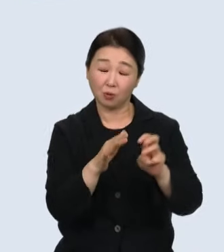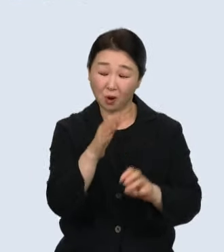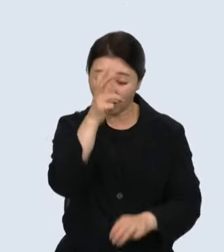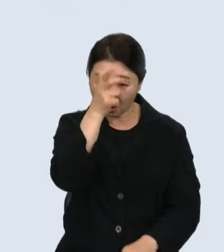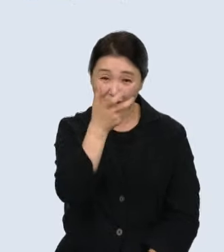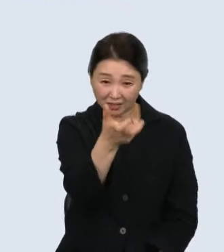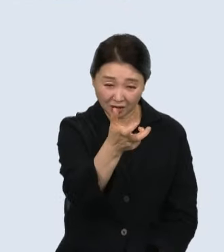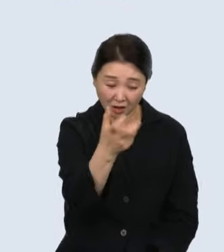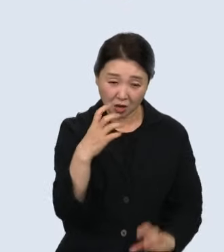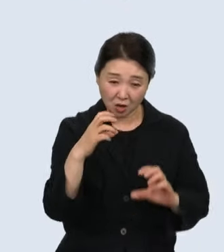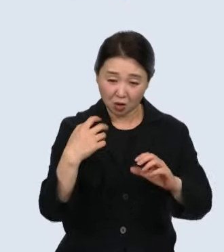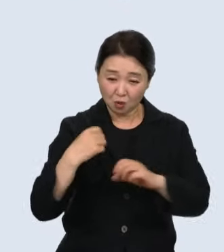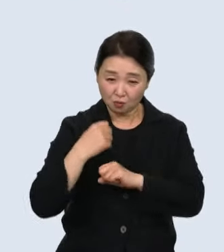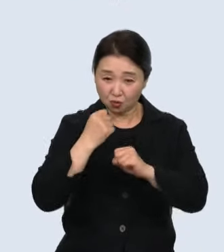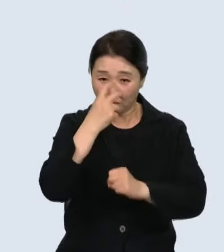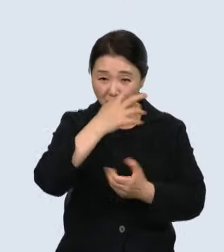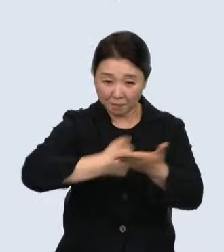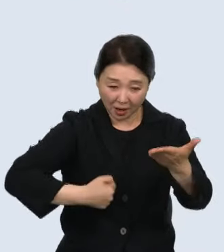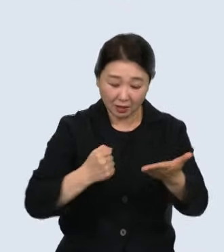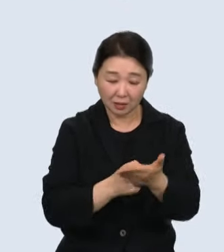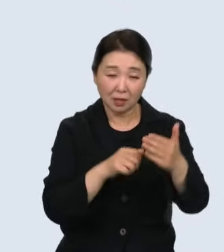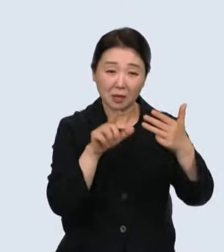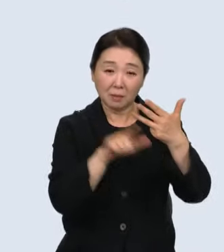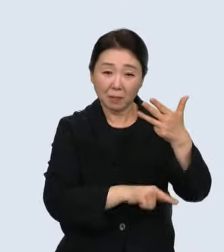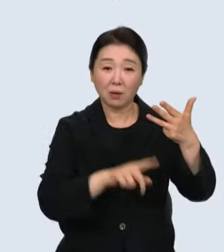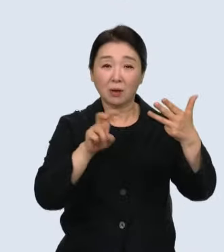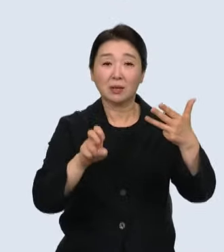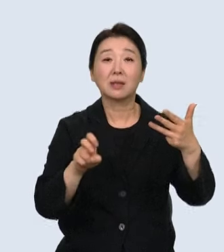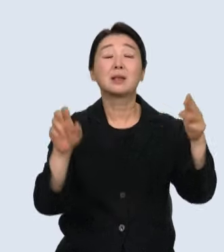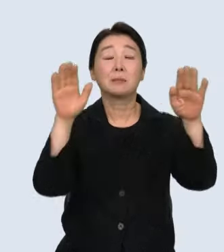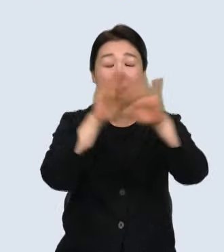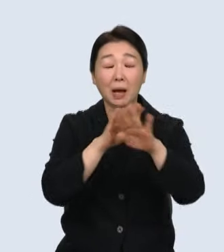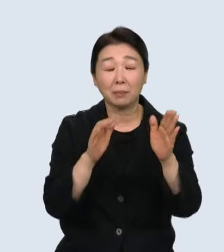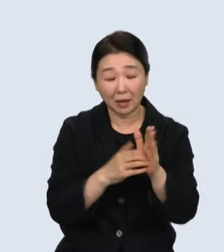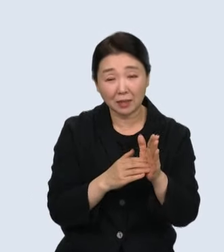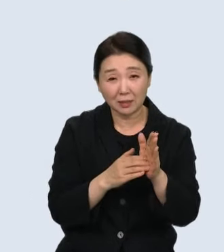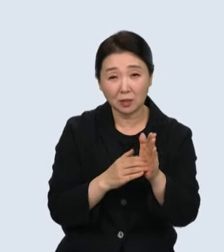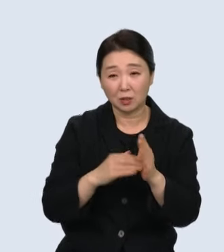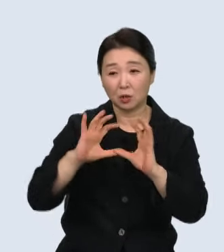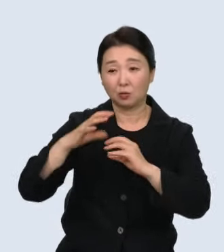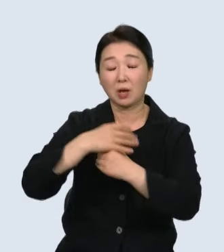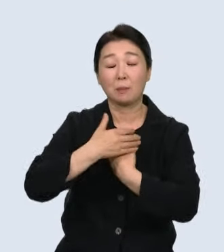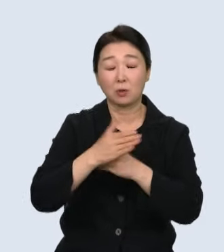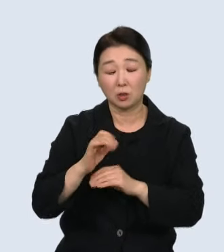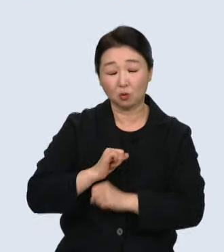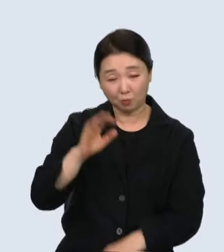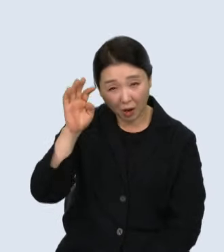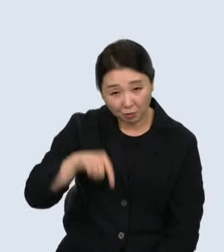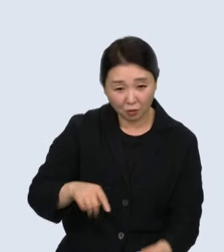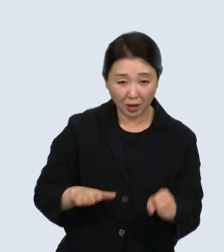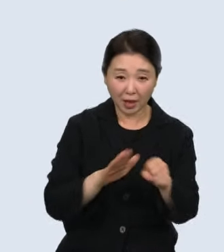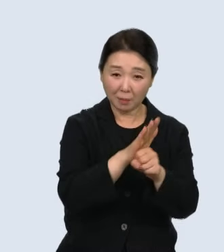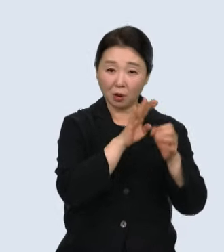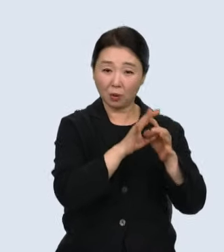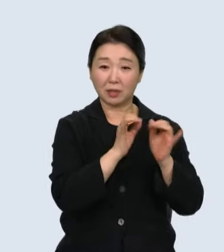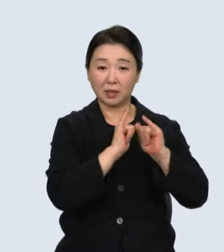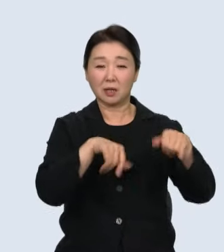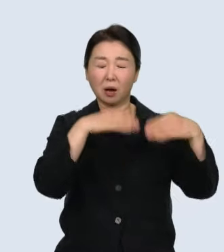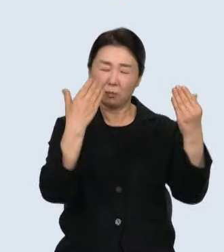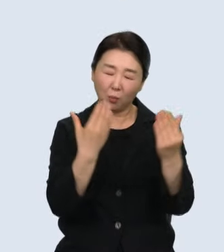사건을 군검찰이 회수해온 8월 2일 밤 10시 40분까지 나흘간 국가안보실, 국방부, 해병대 관계자와